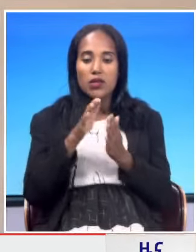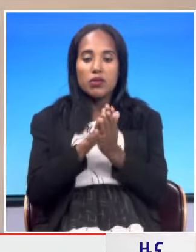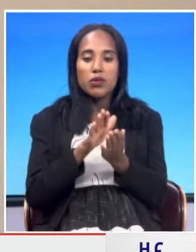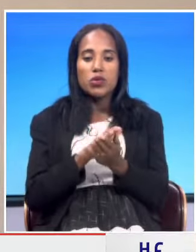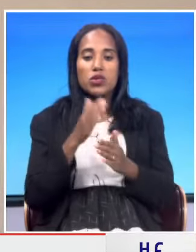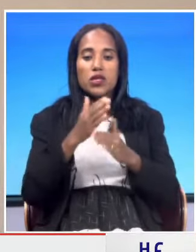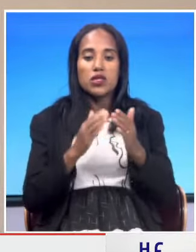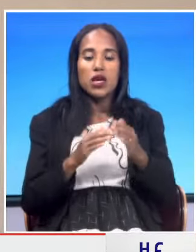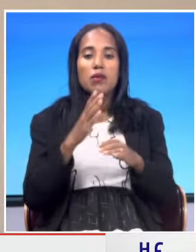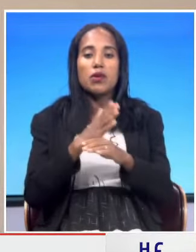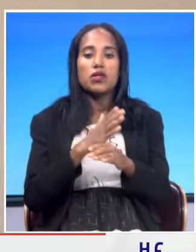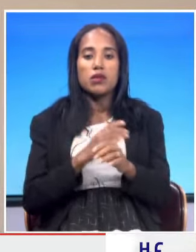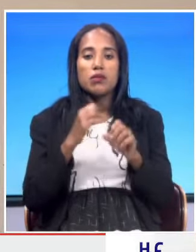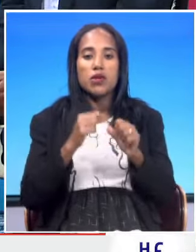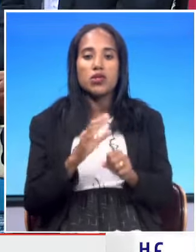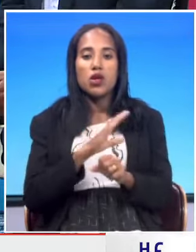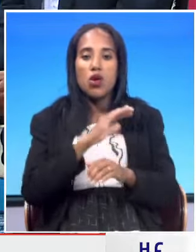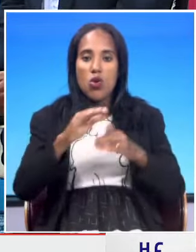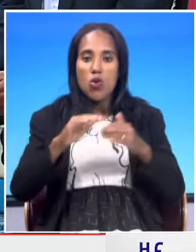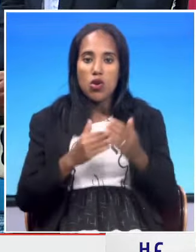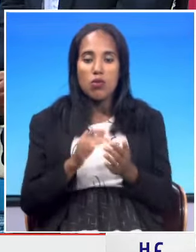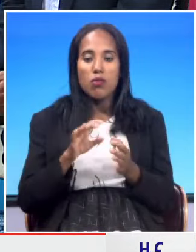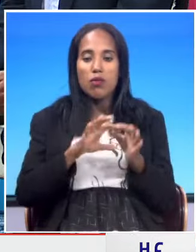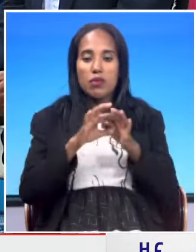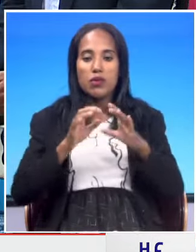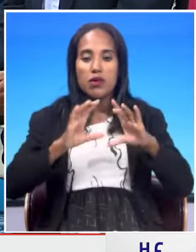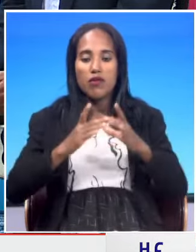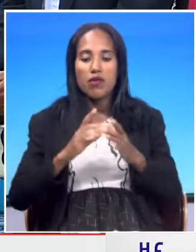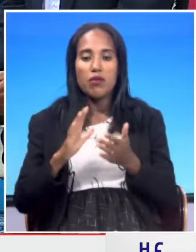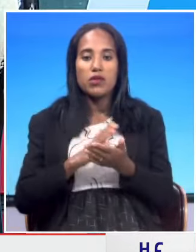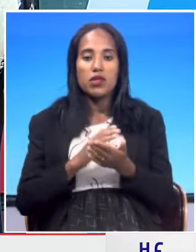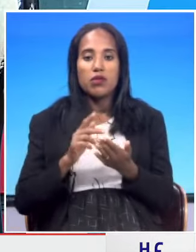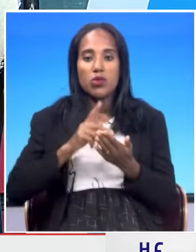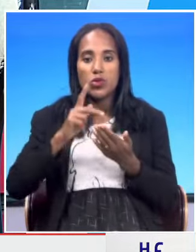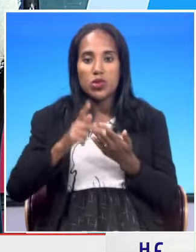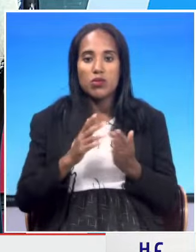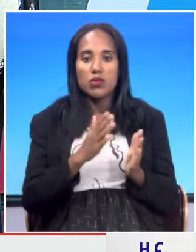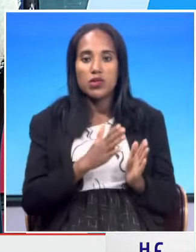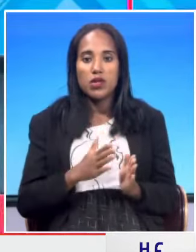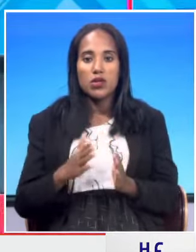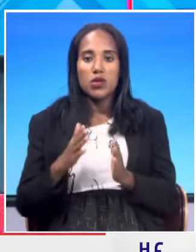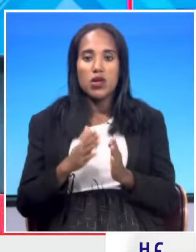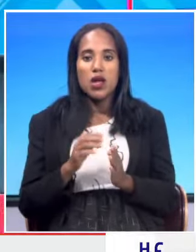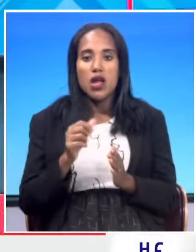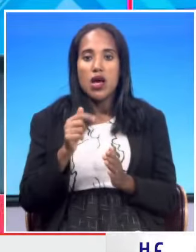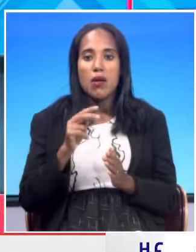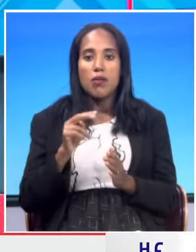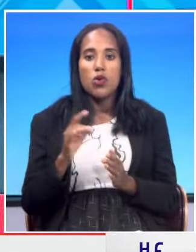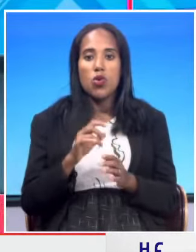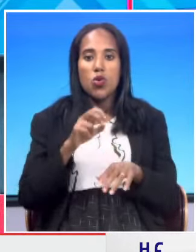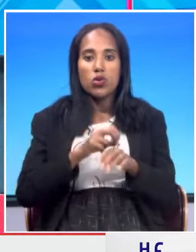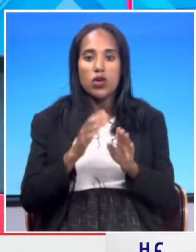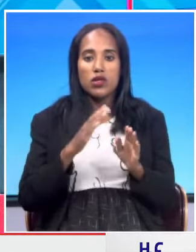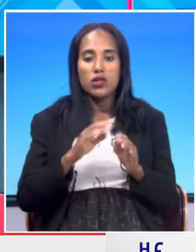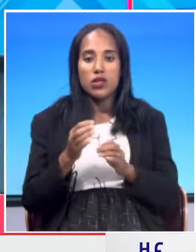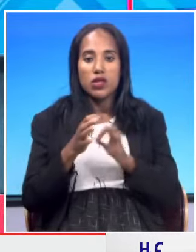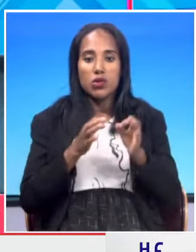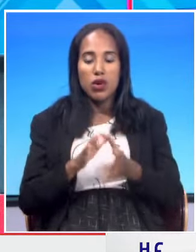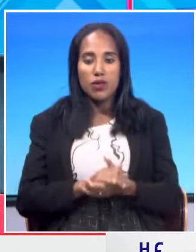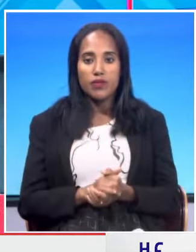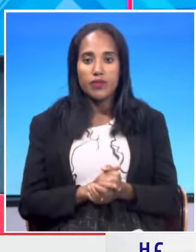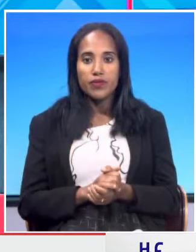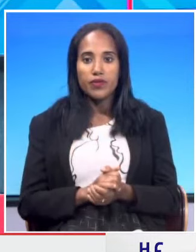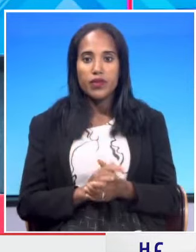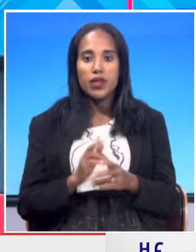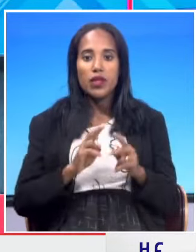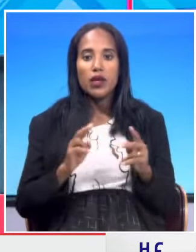ቤቶችን ደረጃ ለማሻሻል የሚያስችልና ሁሉንም የማህበረሰብ ክፍል የሚያሳትፍ ፕሮጀክት መዘጋጀቱን ለአሚኮ ወቅታዊ ዝግጅት ገልጿል። በጣም ጥሩ